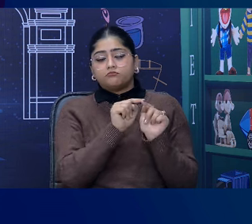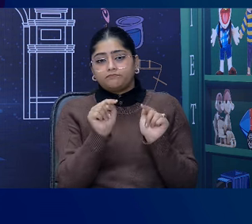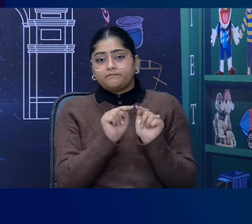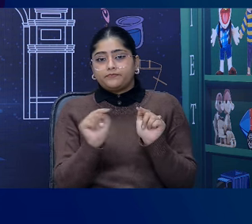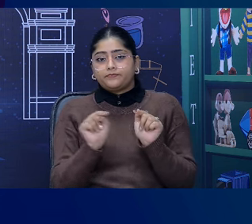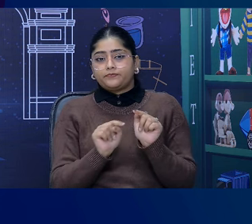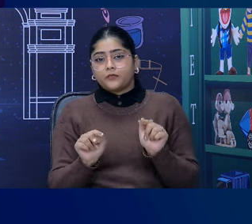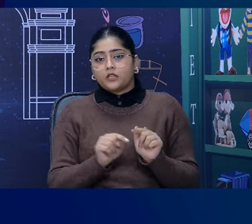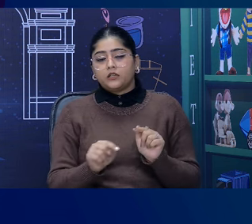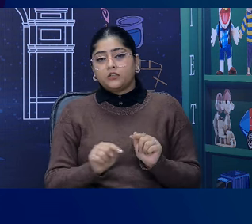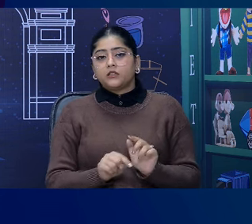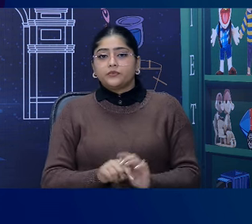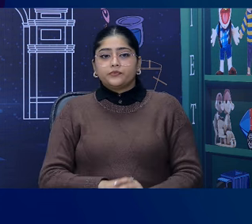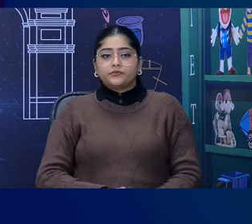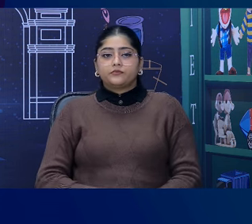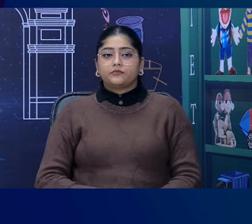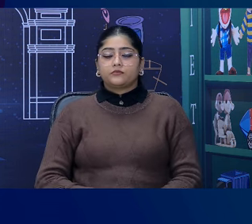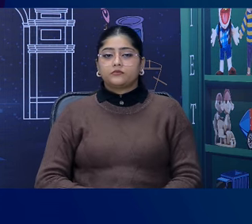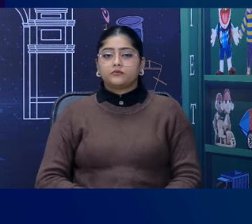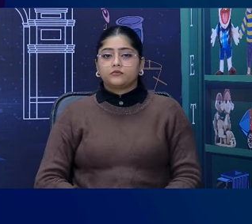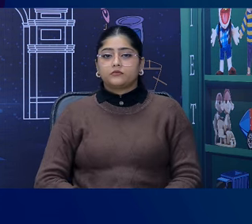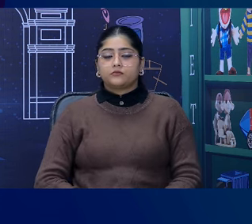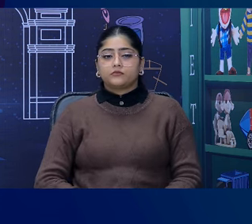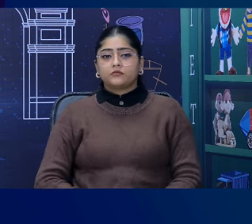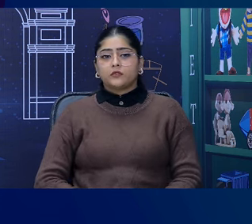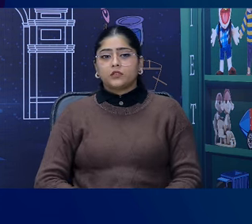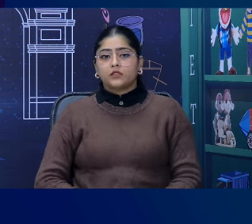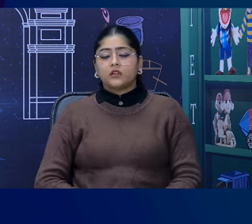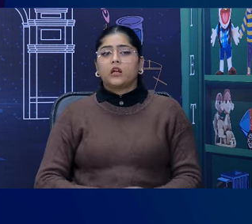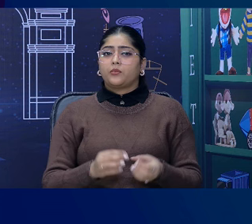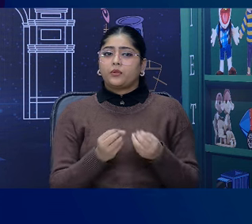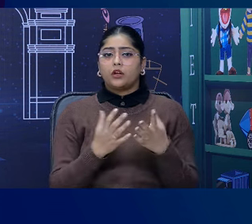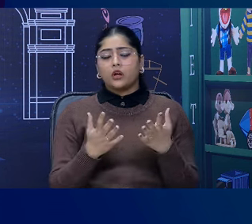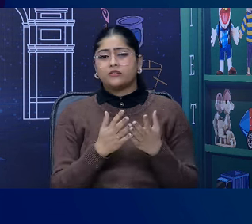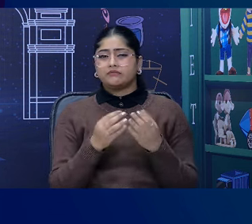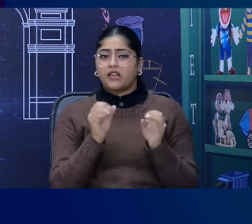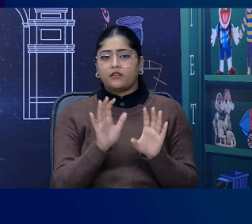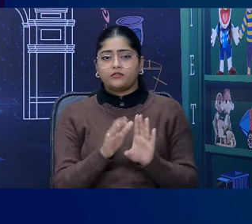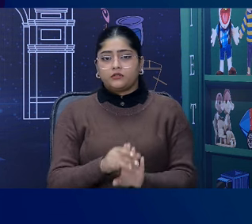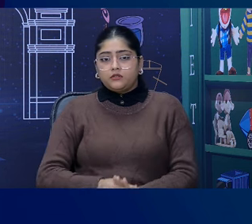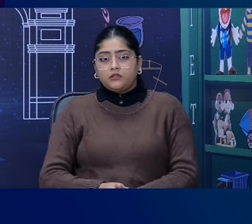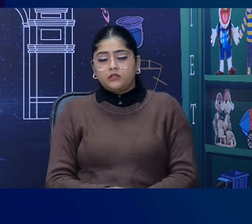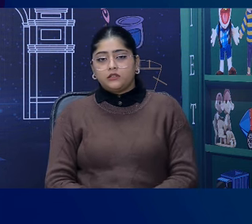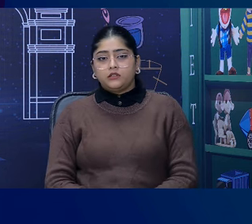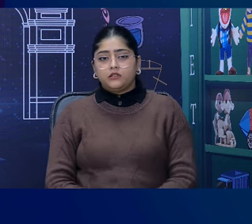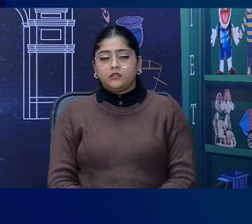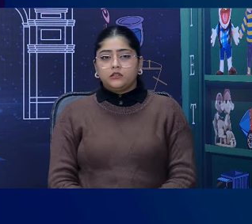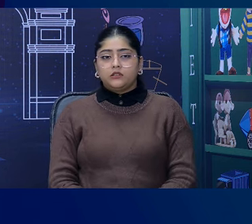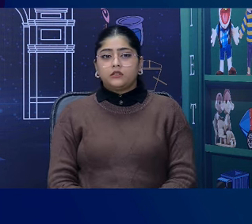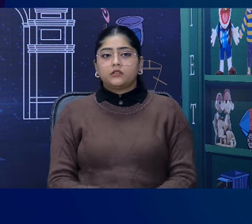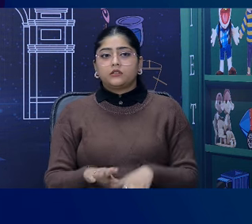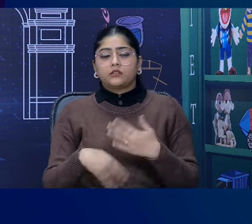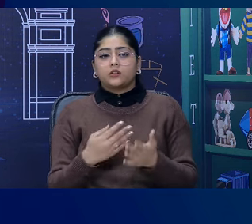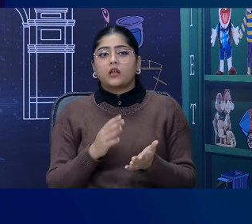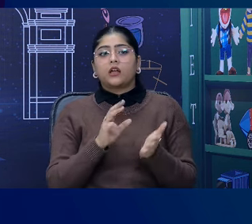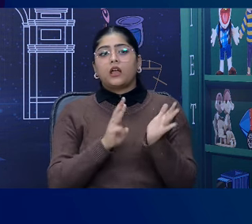डैश एंड डैश बहुत सारे डैश हैं बट आपके पास ऑप्शंस भी बहुत सारे हैं ओके नेक्स्ट है